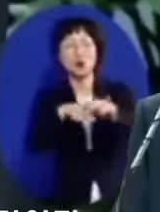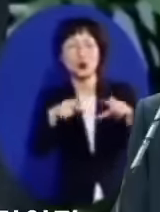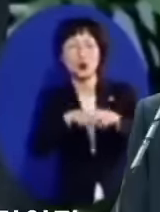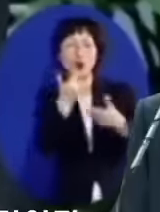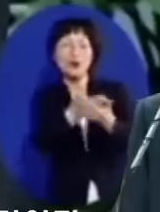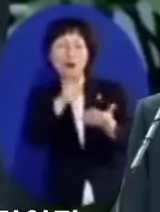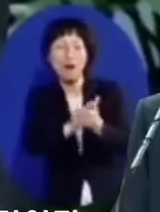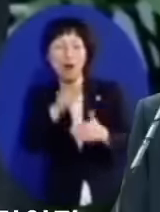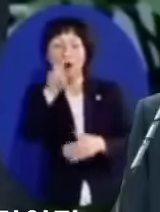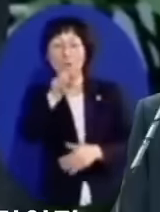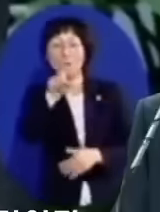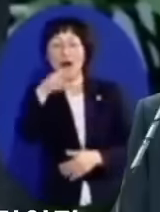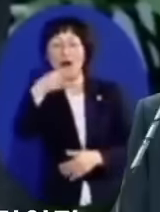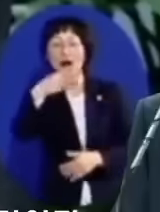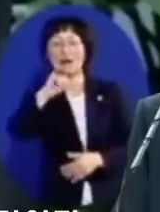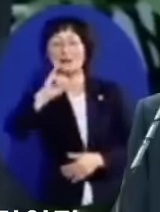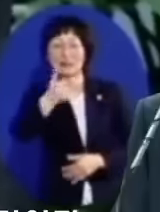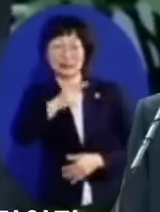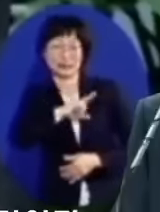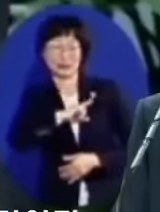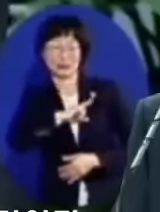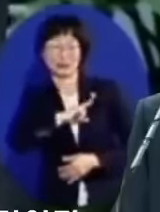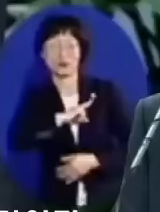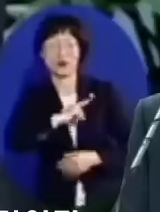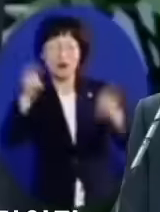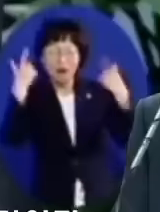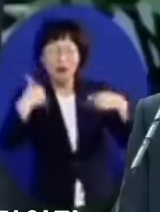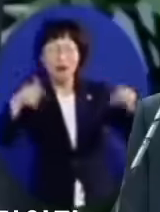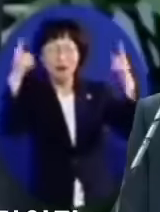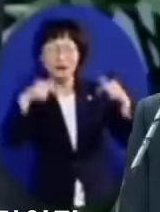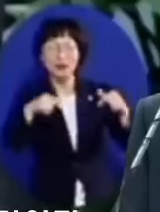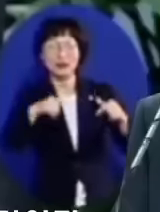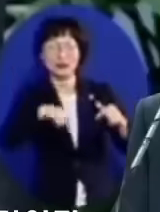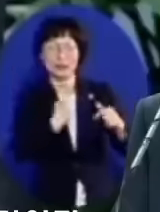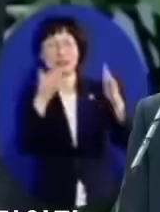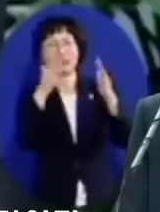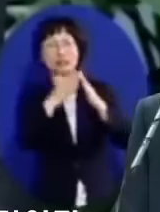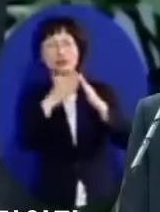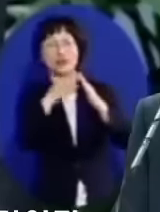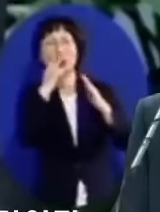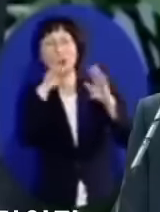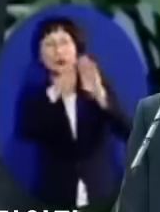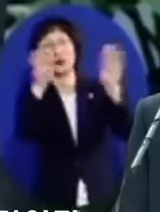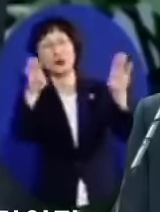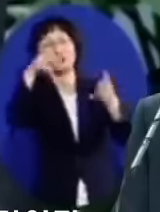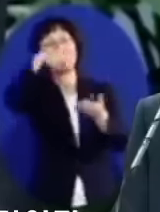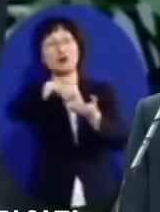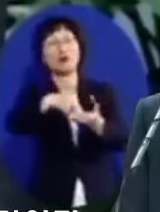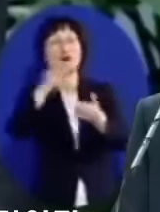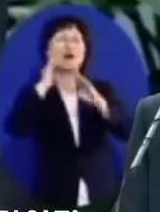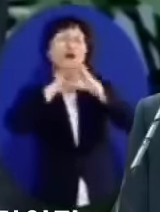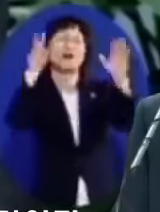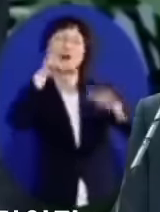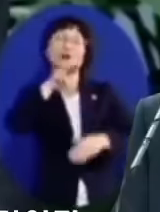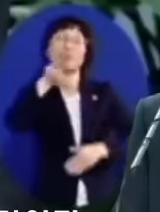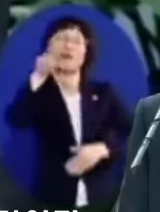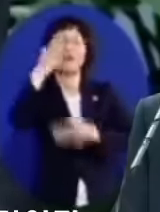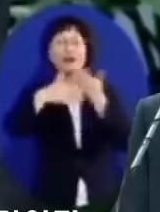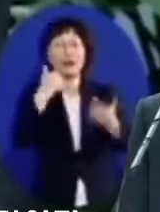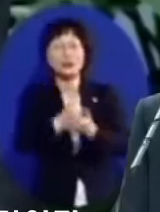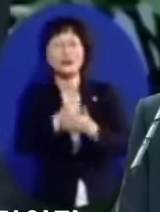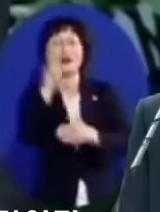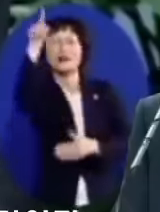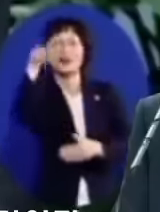루터는 언제나 자기 전에 창문가에 서서 하늘을 쳐다보고 이렇게 말했다는 것입니다. 하나님, 하늘과 땅과 우주가